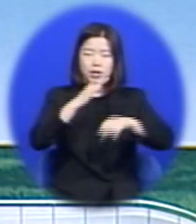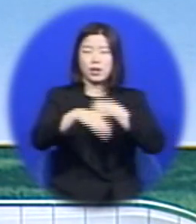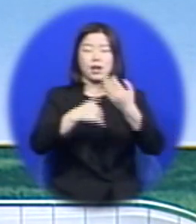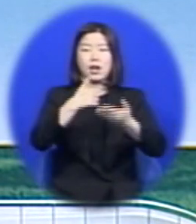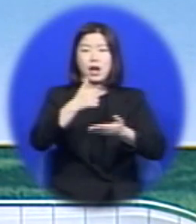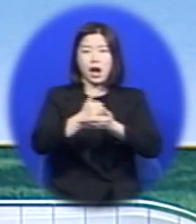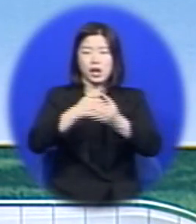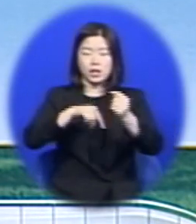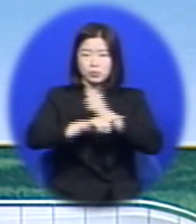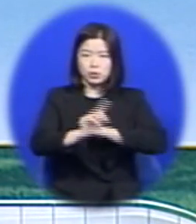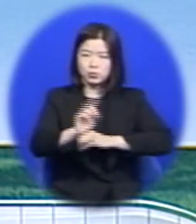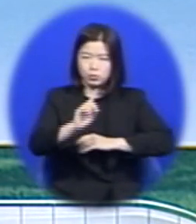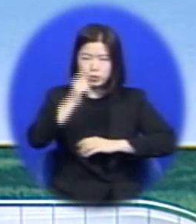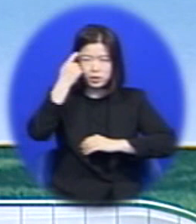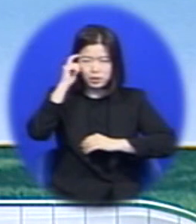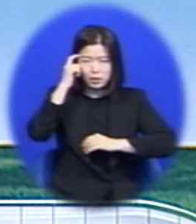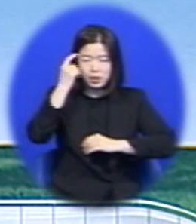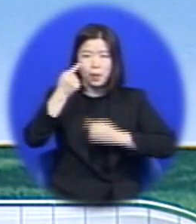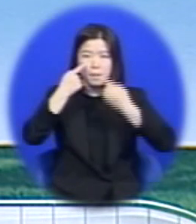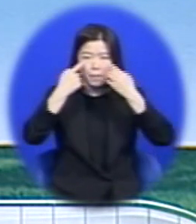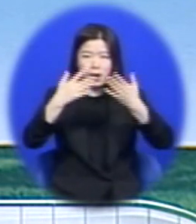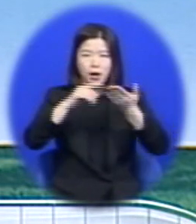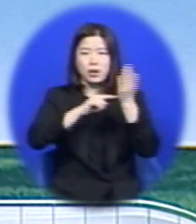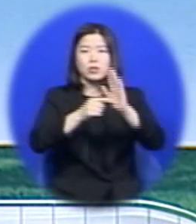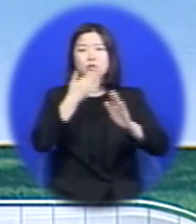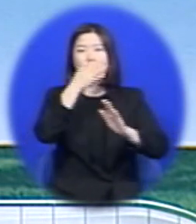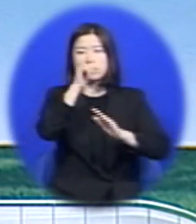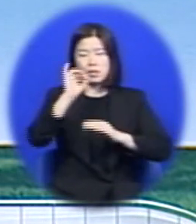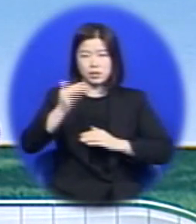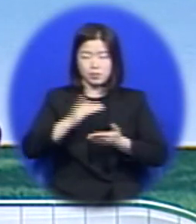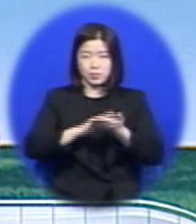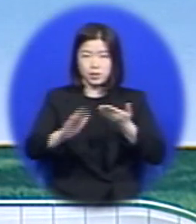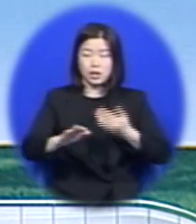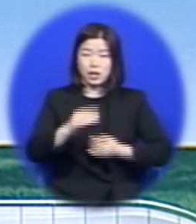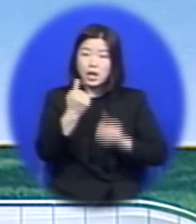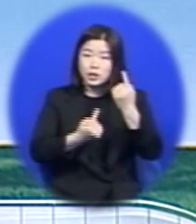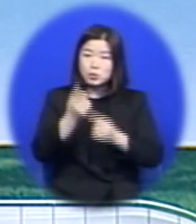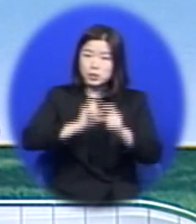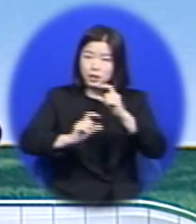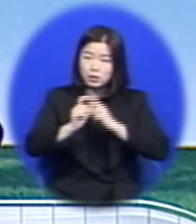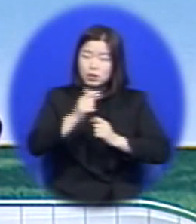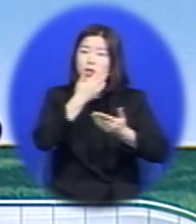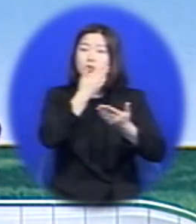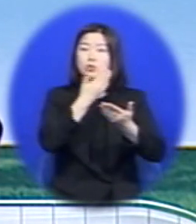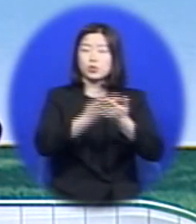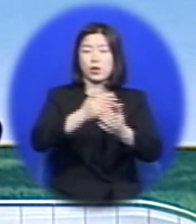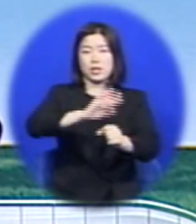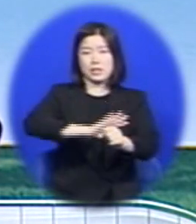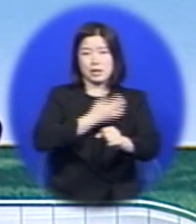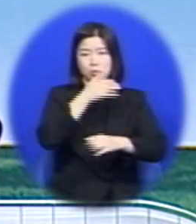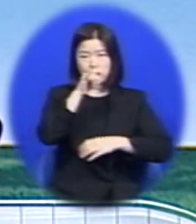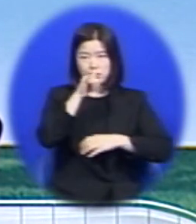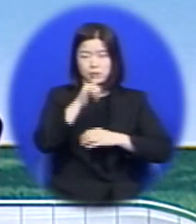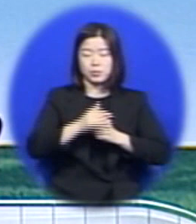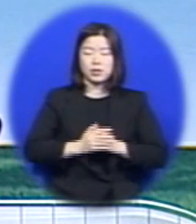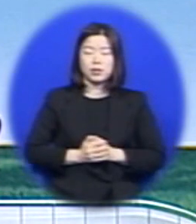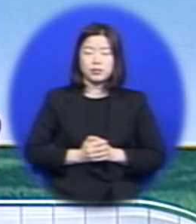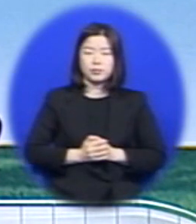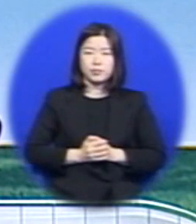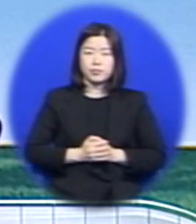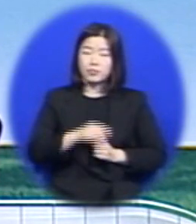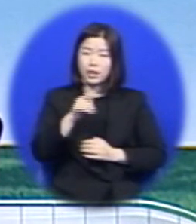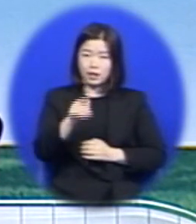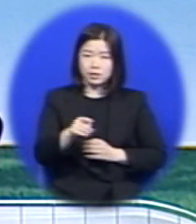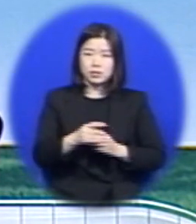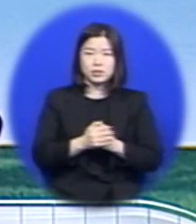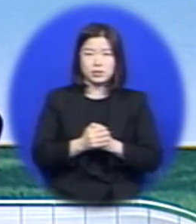하나님의 뜻이 무엇인지를 밝힐 수 있어야 될 겁니다. 그러나 그보다도 더 중요한 잘못이 있습니다.